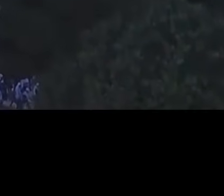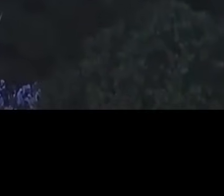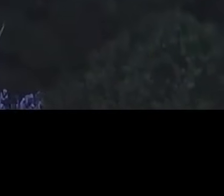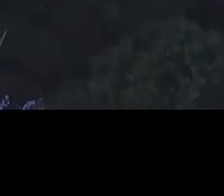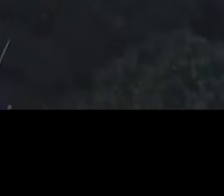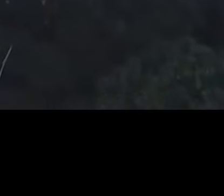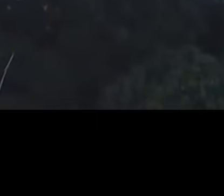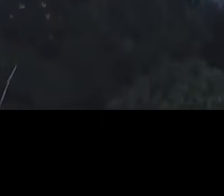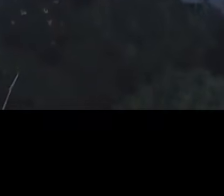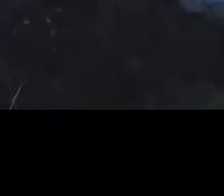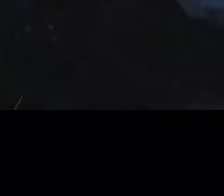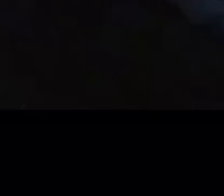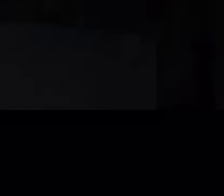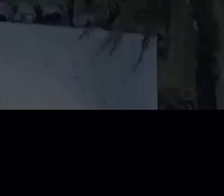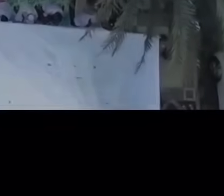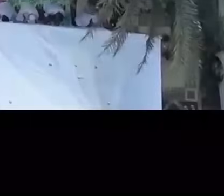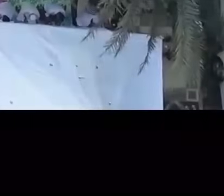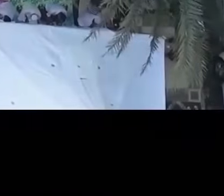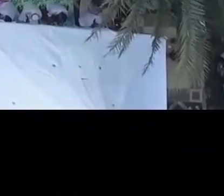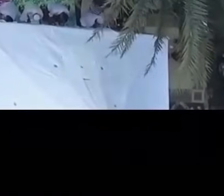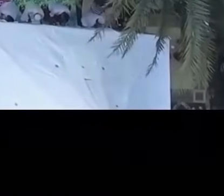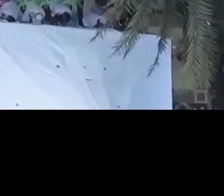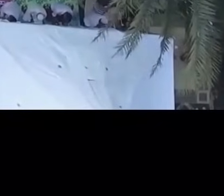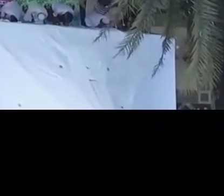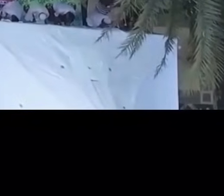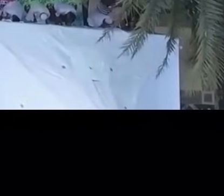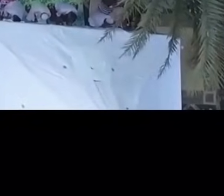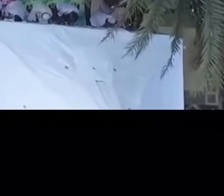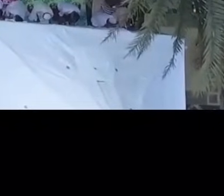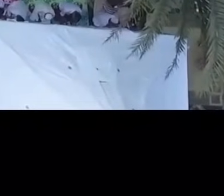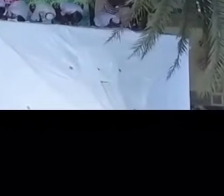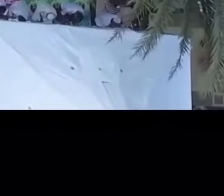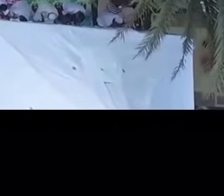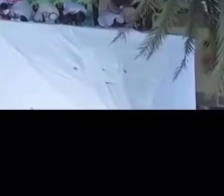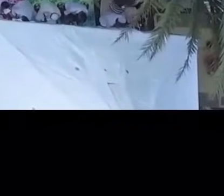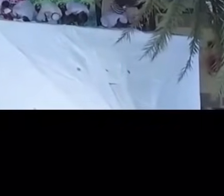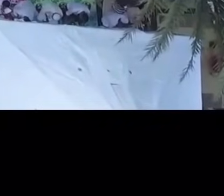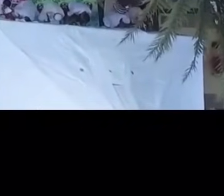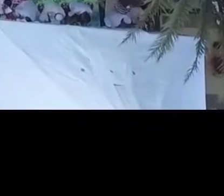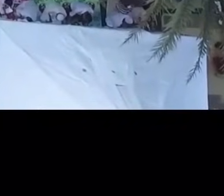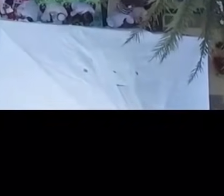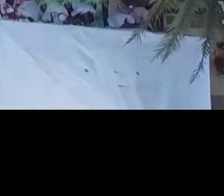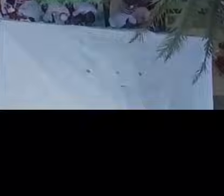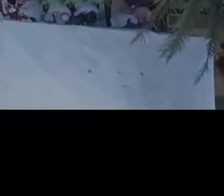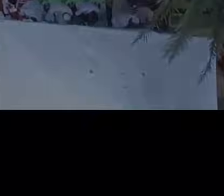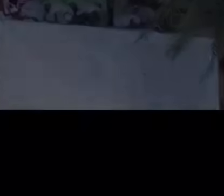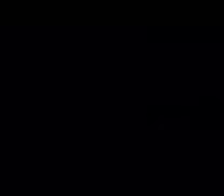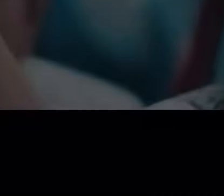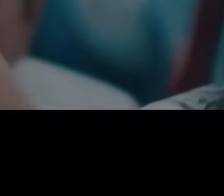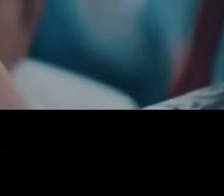jam menit detik kematian makin dekat denganku. Rasulullah sallallahu alaihi wasallam bersabda, "Aqyasu min